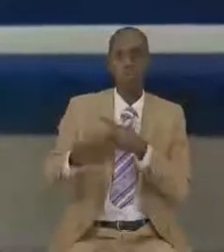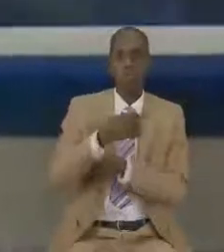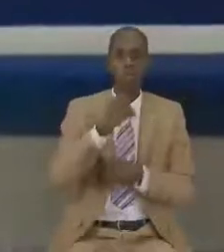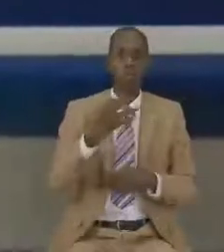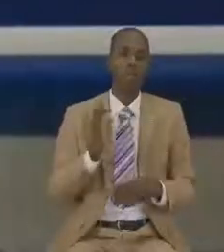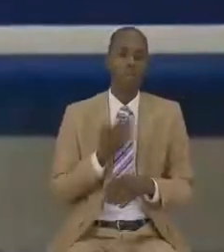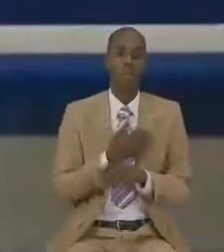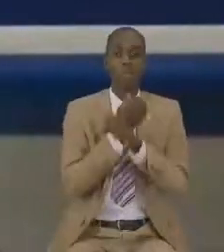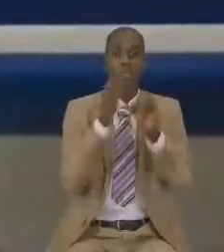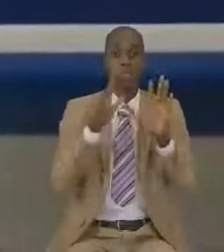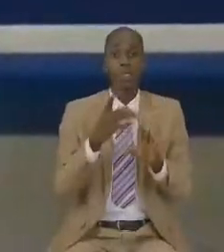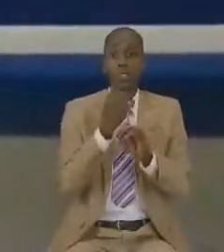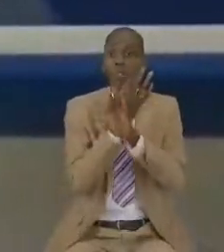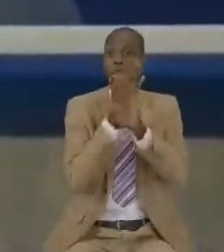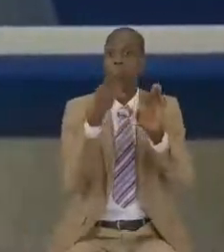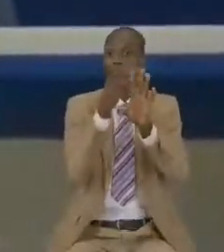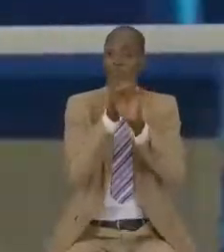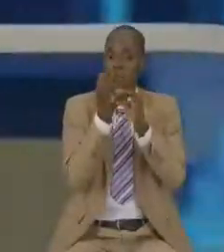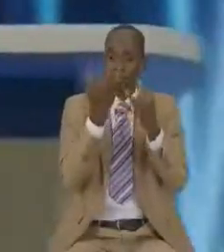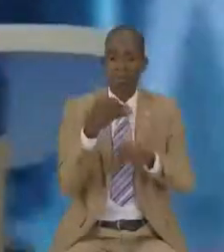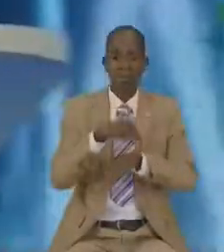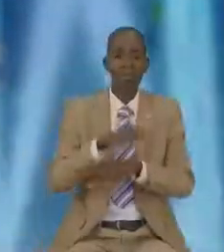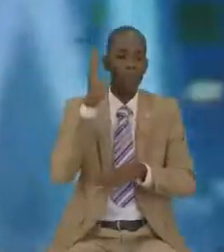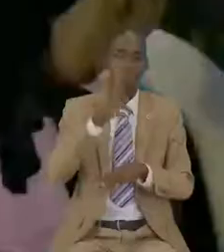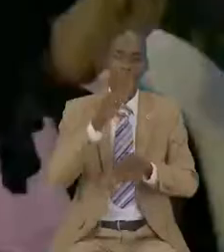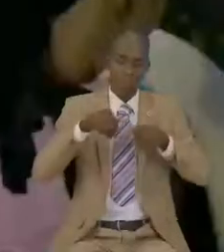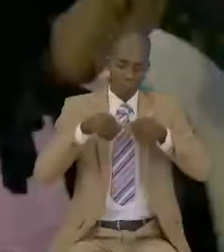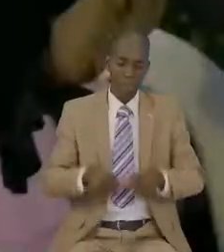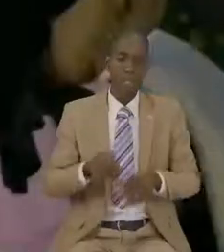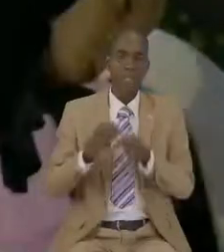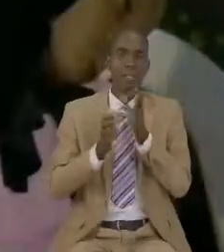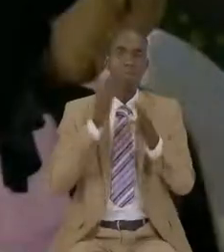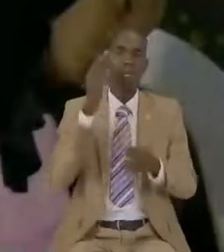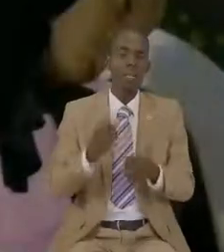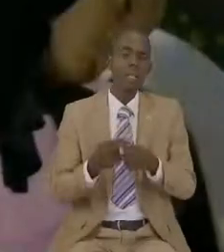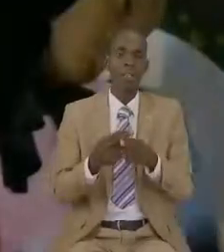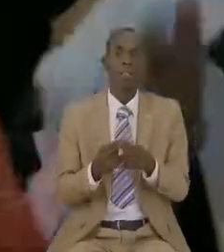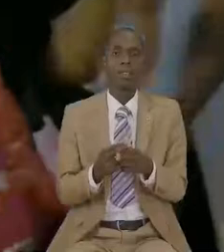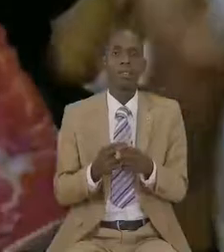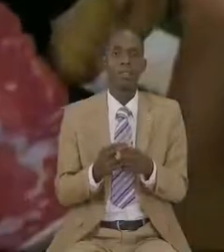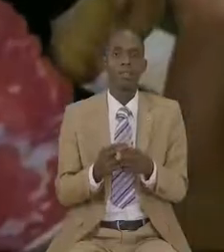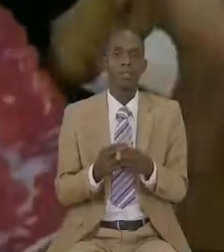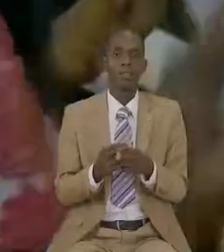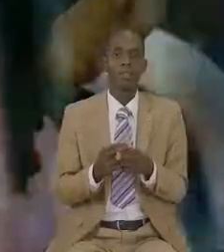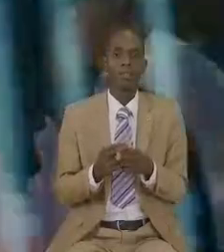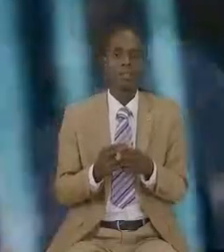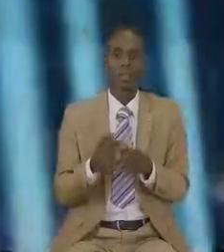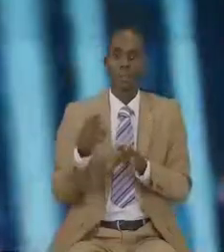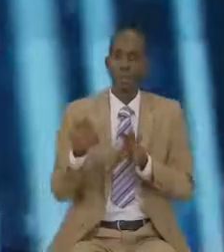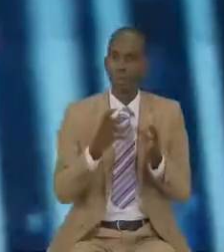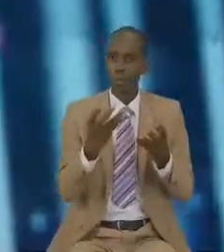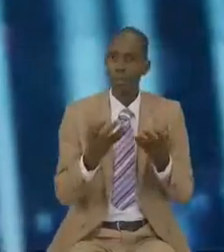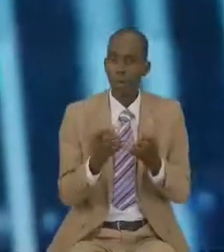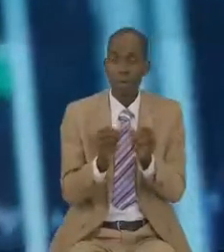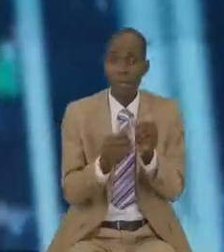ta libération que tu auras ce soir, permanente au nom de Jésus. Est-ce que tu veux